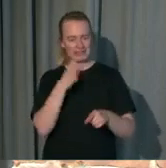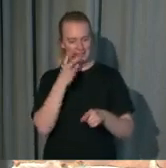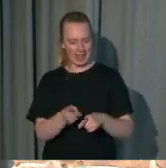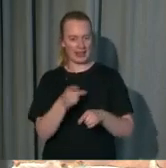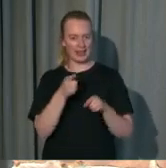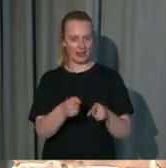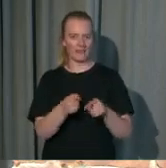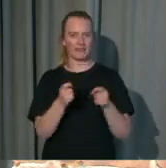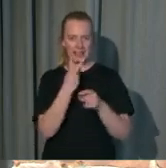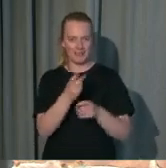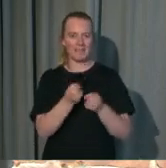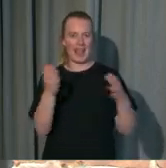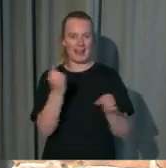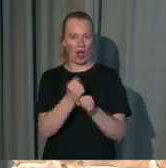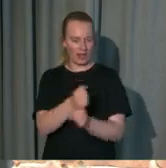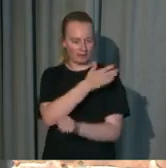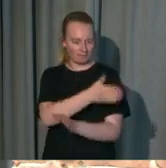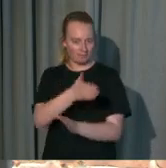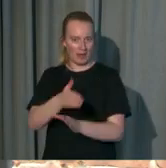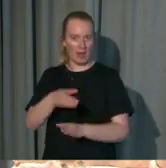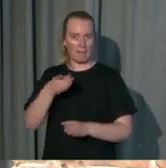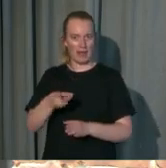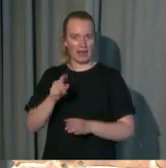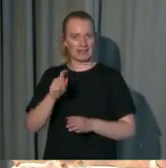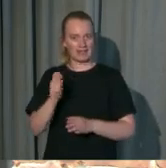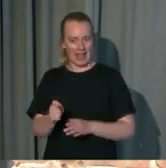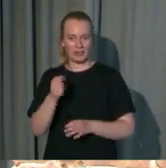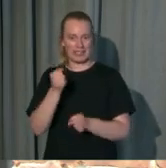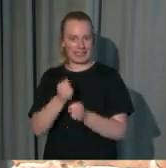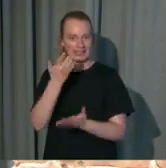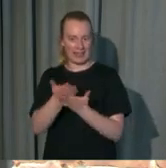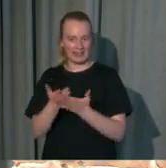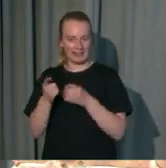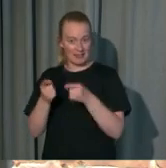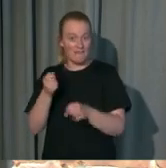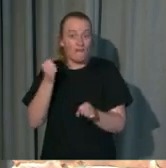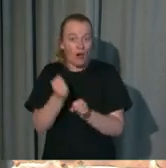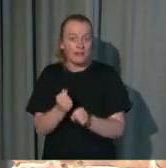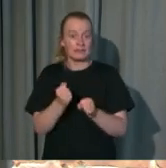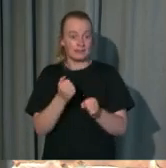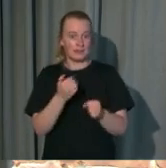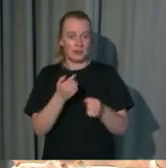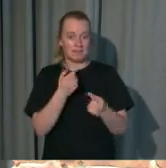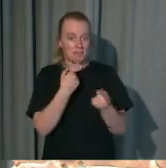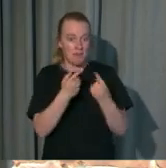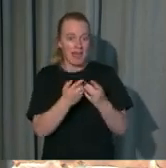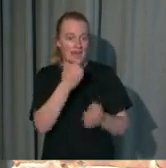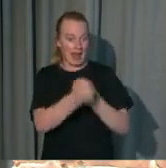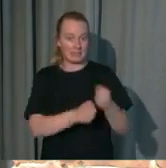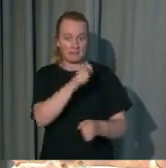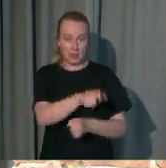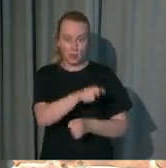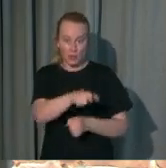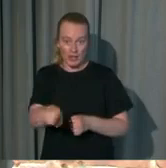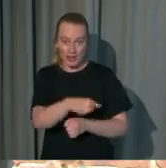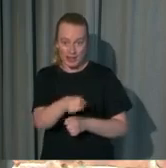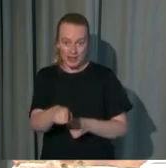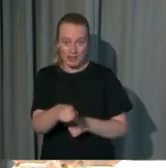at PST, sikkerhetstjenesten, har samtaler med personer som senere begår drap, totalt 8 på disse